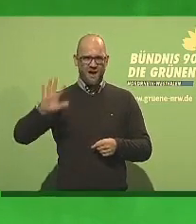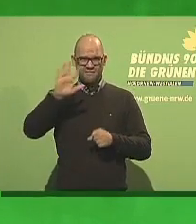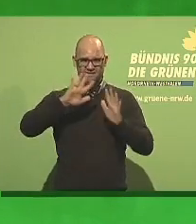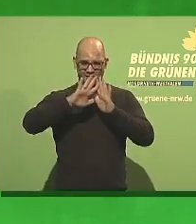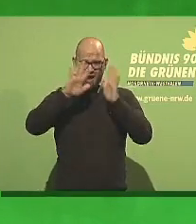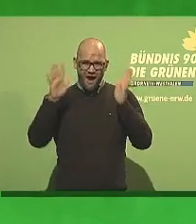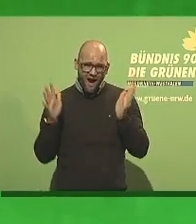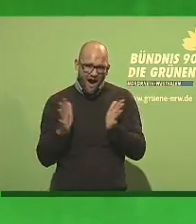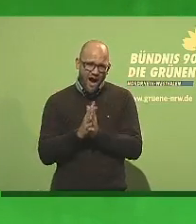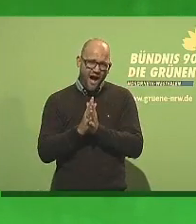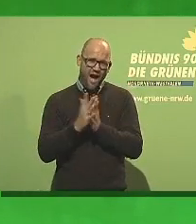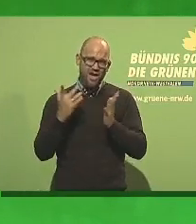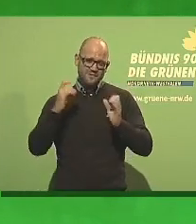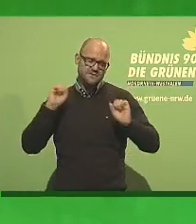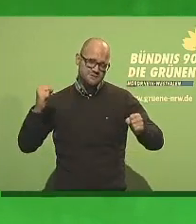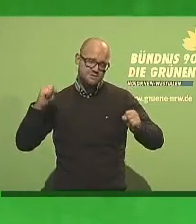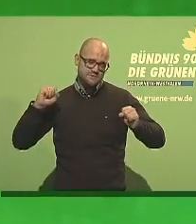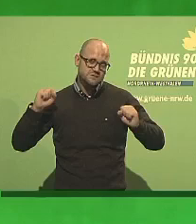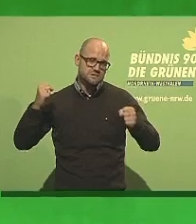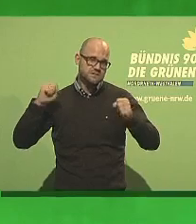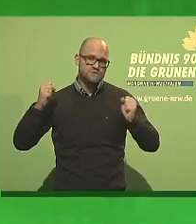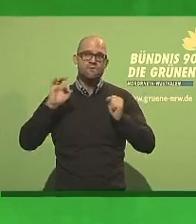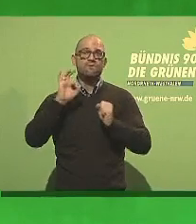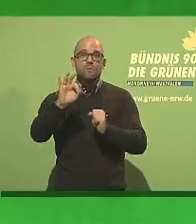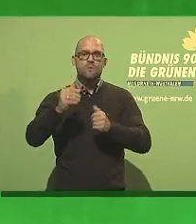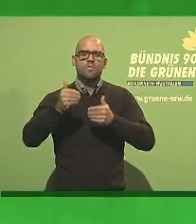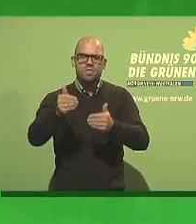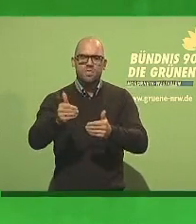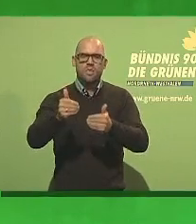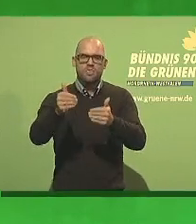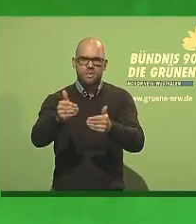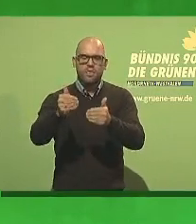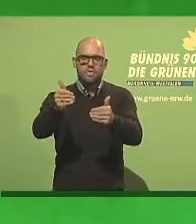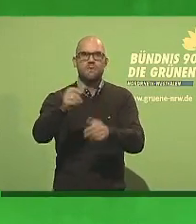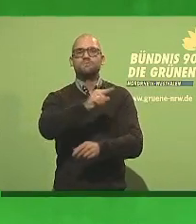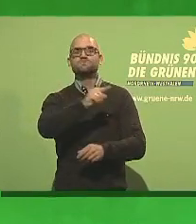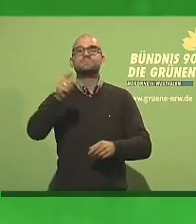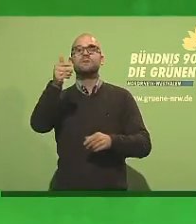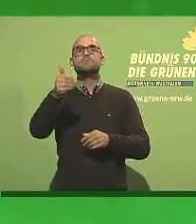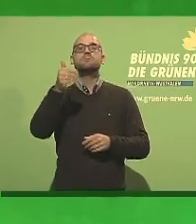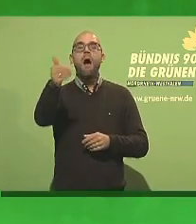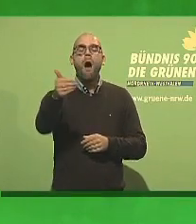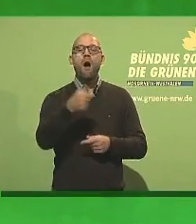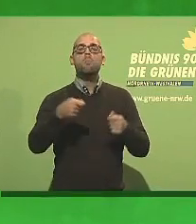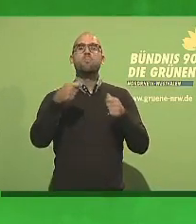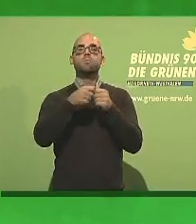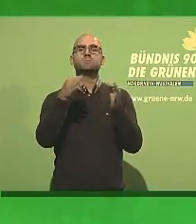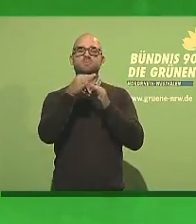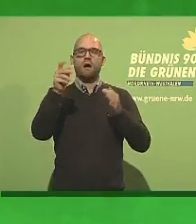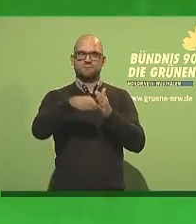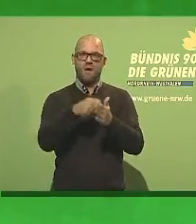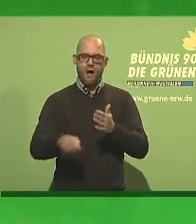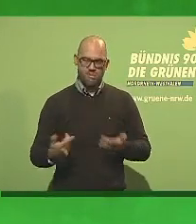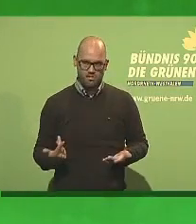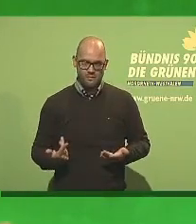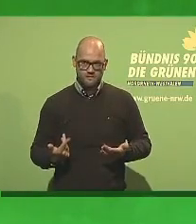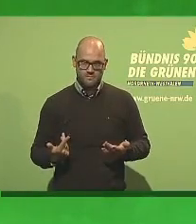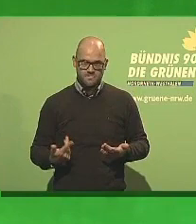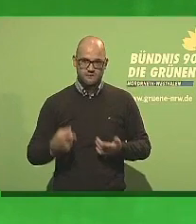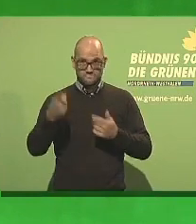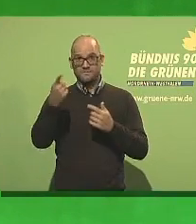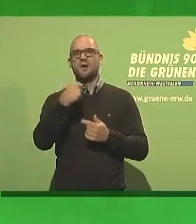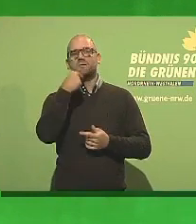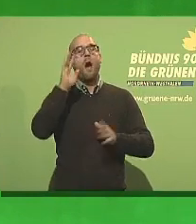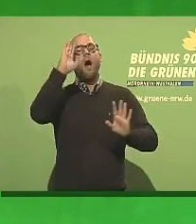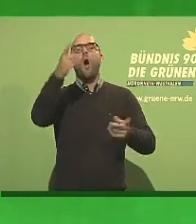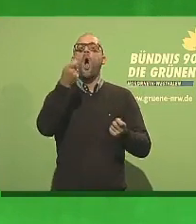das hinauszuschieben. Sie will das hinausschieben bis nach der Bundestagswahl, damit sie weiter rumlaufen kann und sagen kann: Leute, das